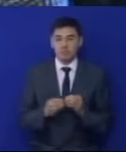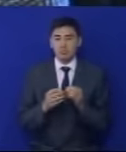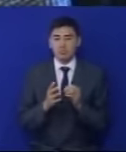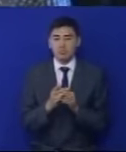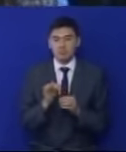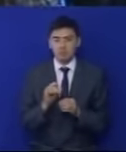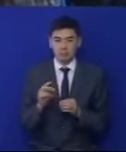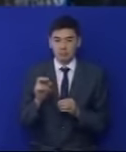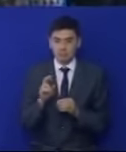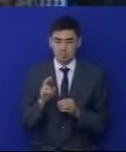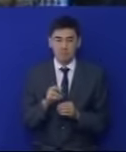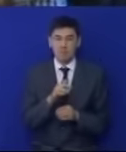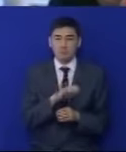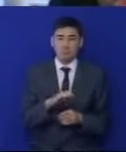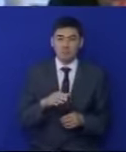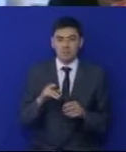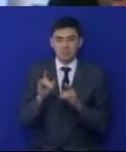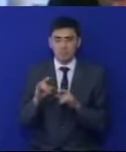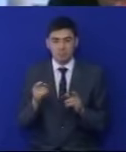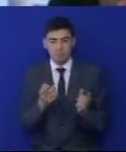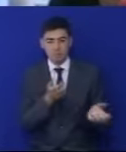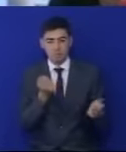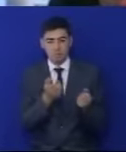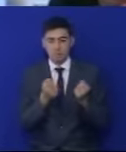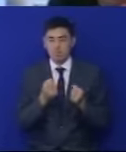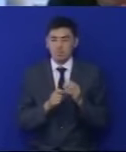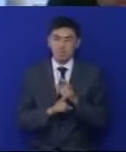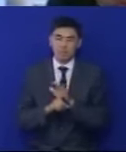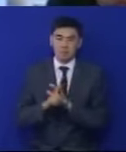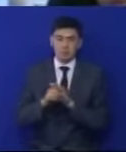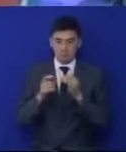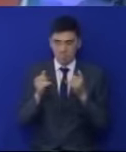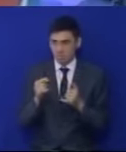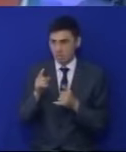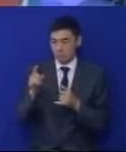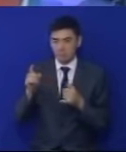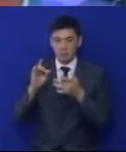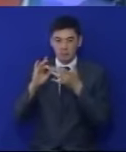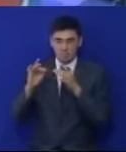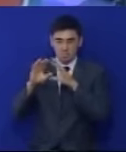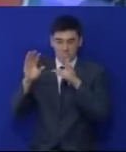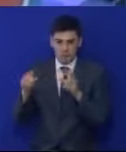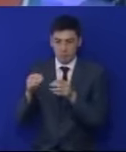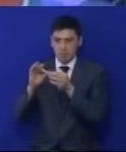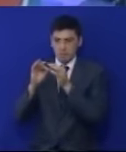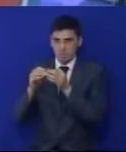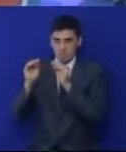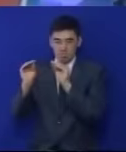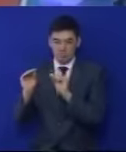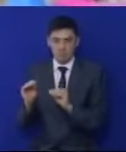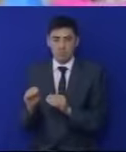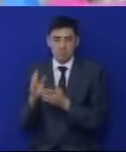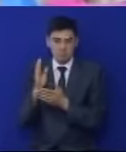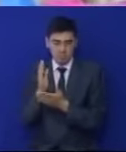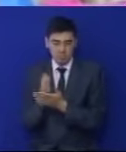жаппай қабылдау басталады. Бүгінде жекеменшік балабақшалар бос орындар туралы порталға орналастырылған. Айта кетсек, қаламызда